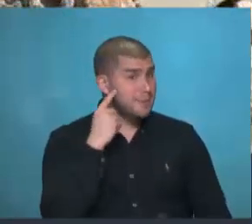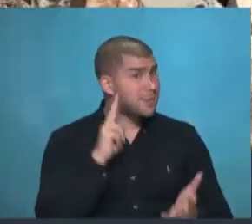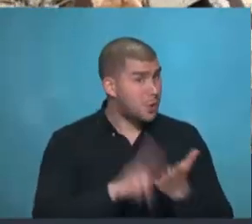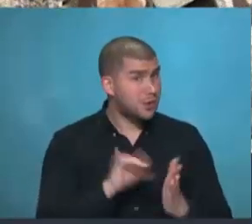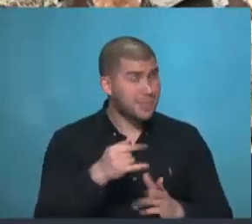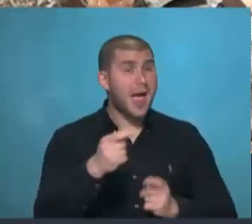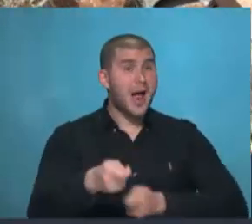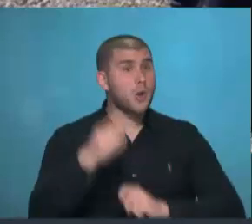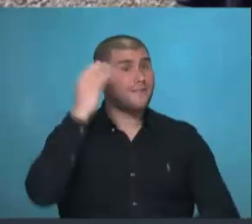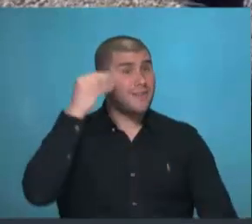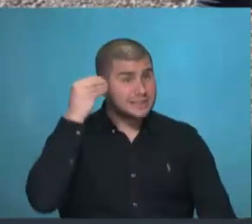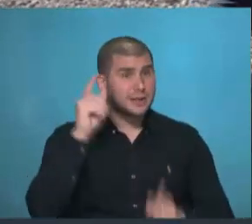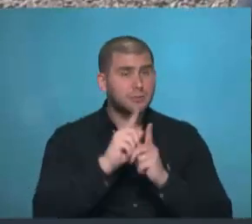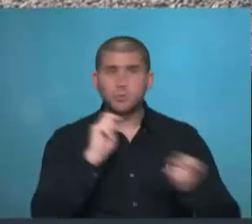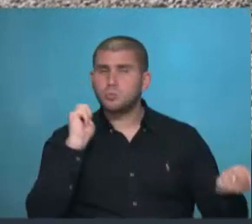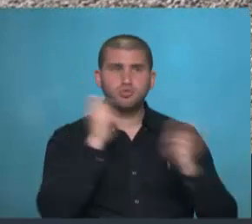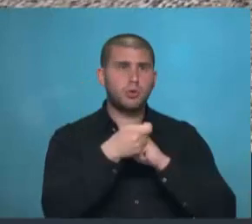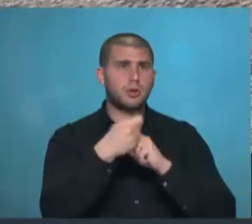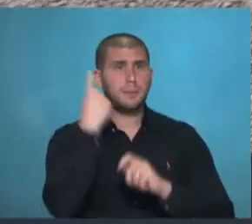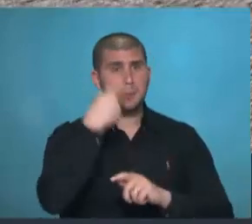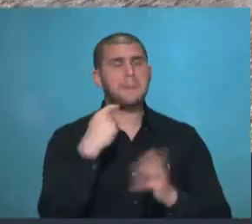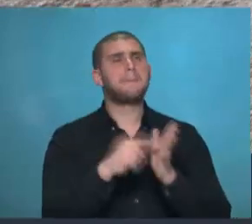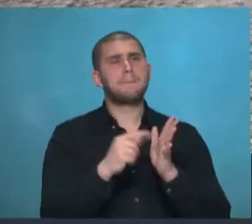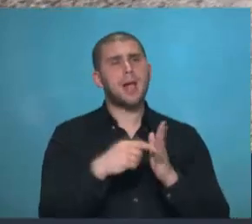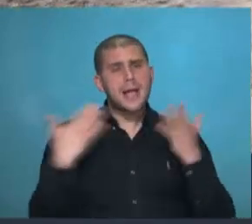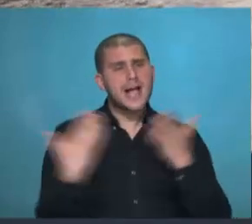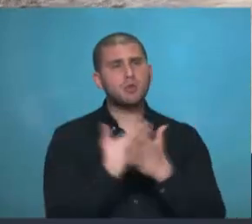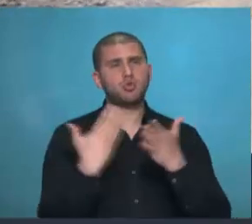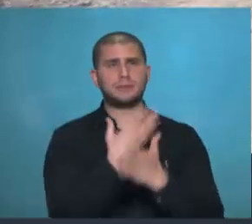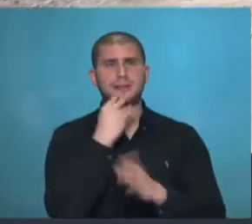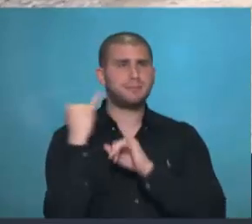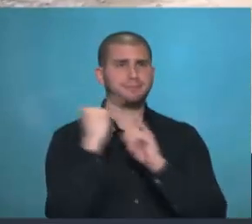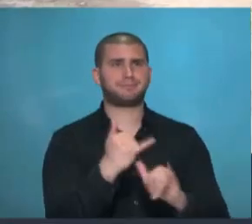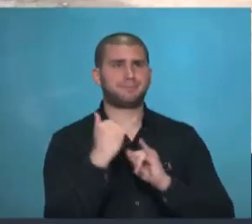החקלאות הפלסטינית משנה את פניה בזכות החידושים מישראל.